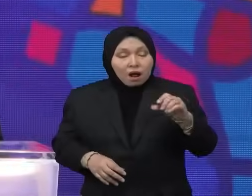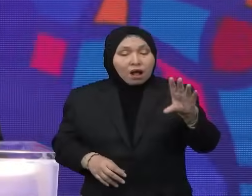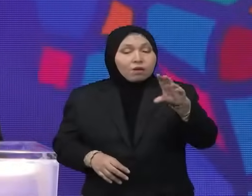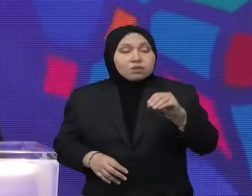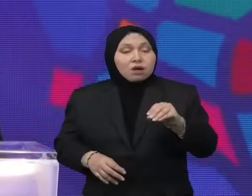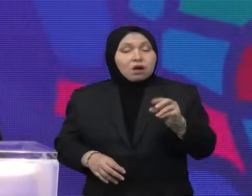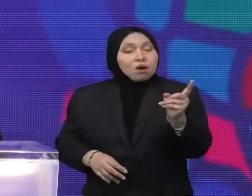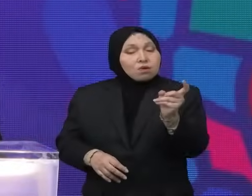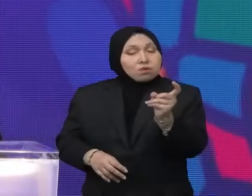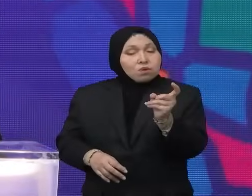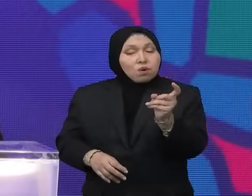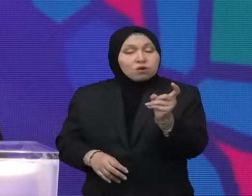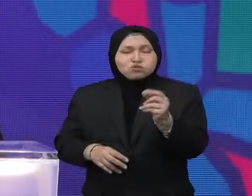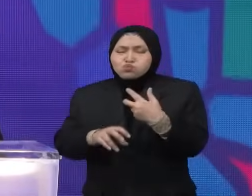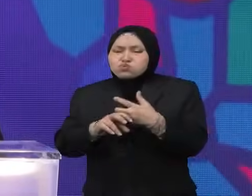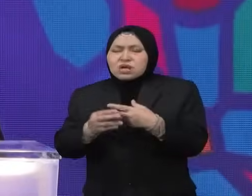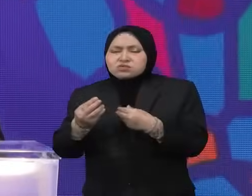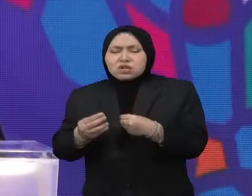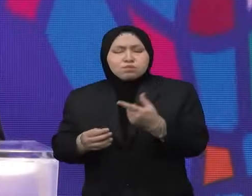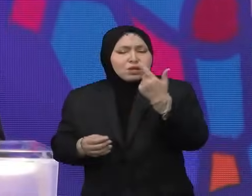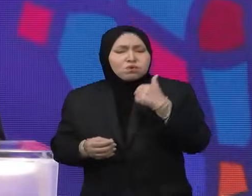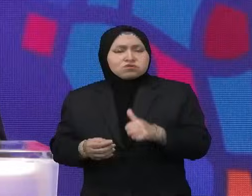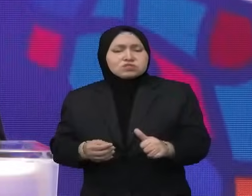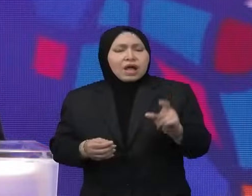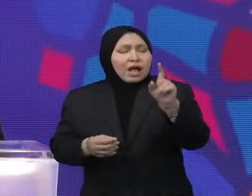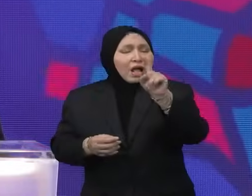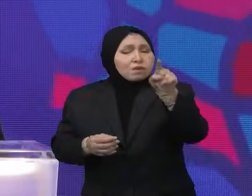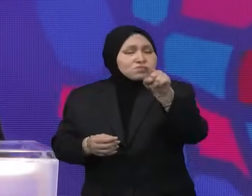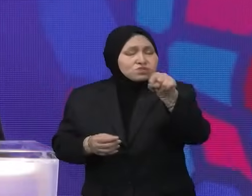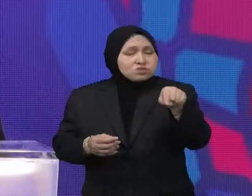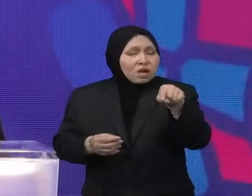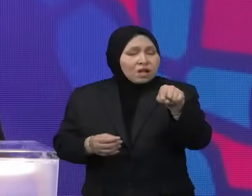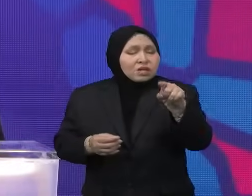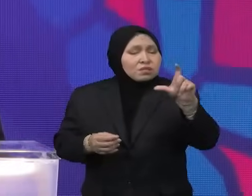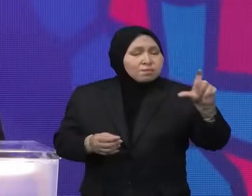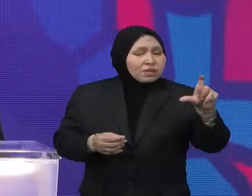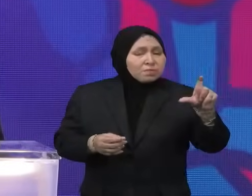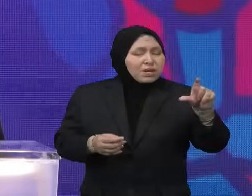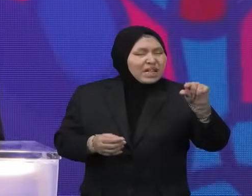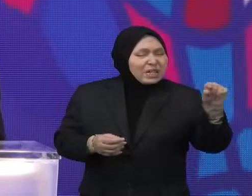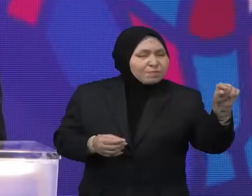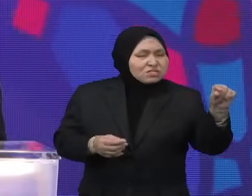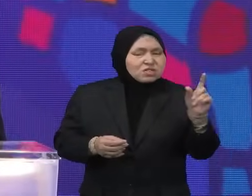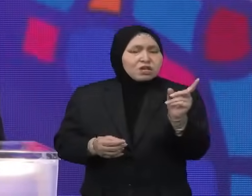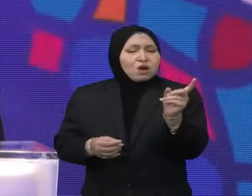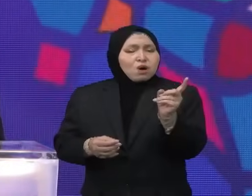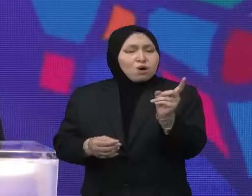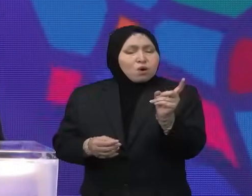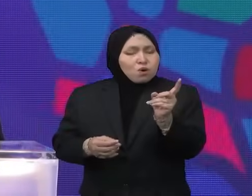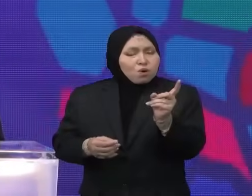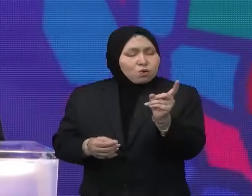bagi bawah selepas tu. Dia agak sukar sedikit. Sebab hamzah baris atas, kha yang ditebalkan, tiba-tiba nak nipiskan ra yang berbaris di